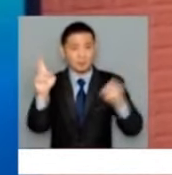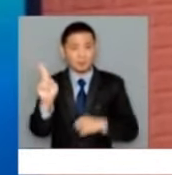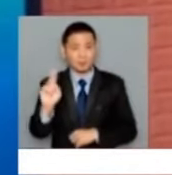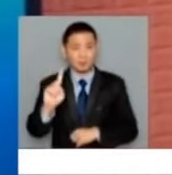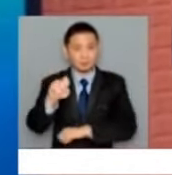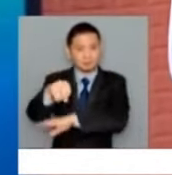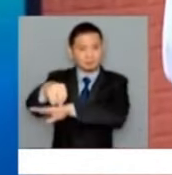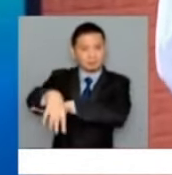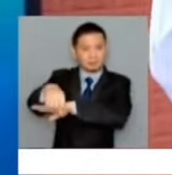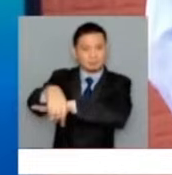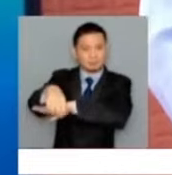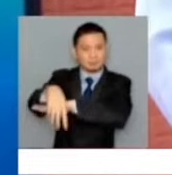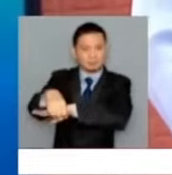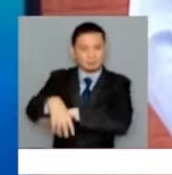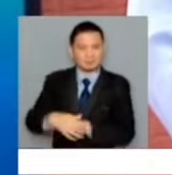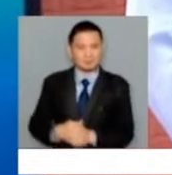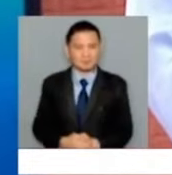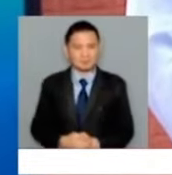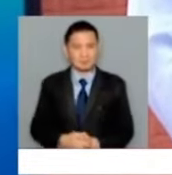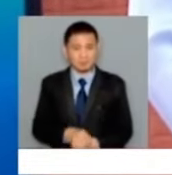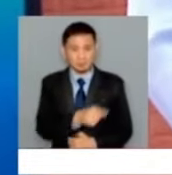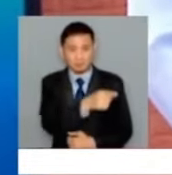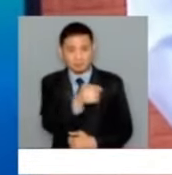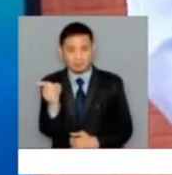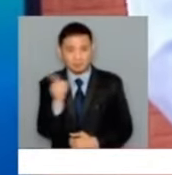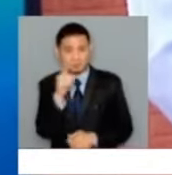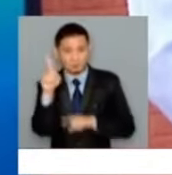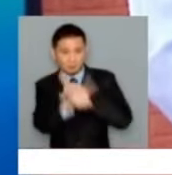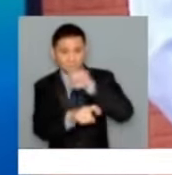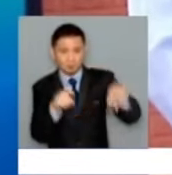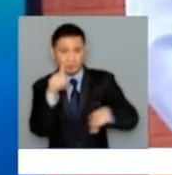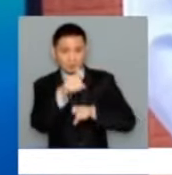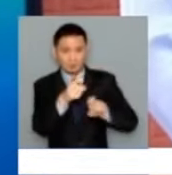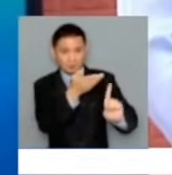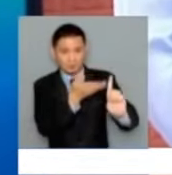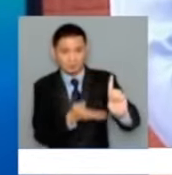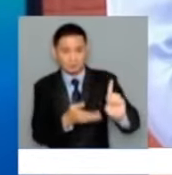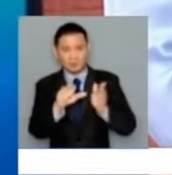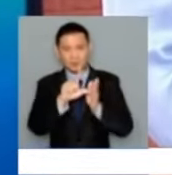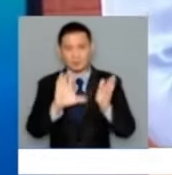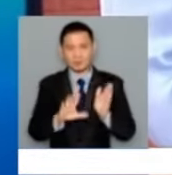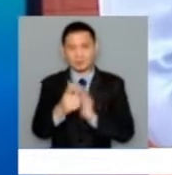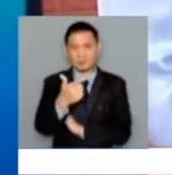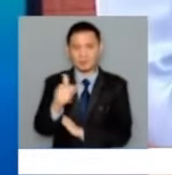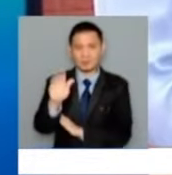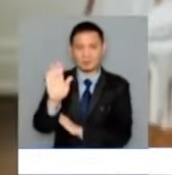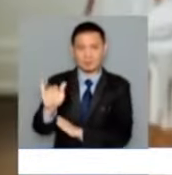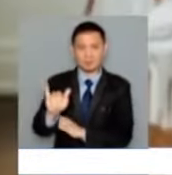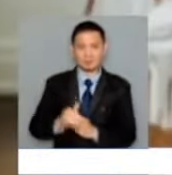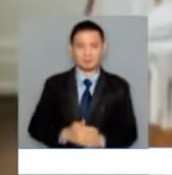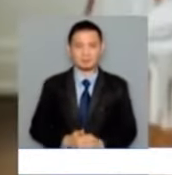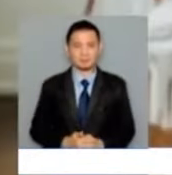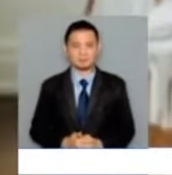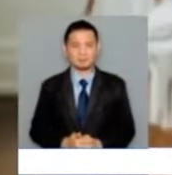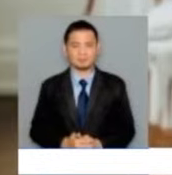ang inyong mga tanong ng nag-iisang kapuso sa batas, Attorney Gabby Concepcion.